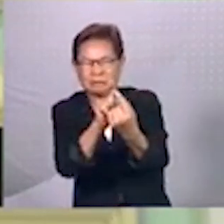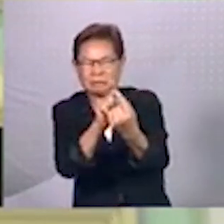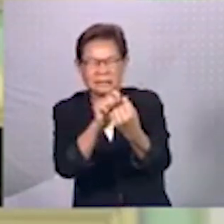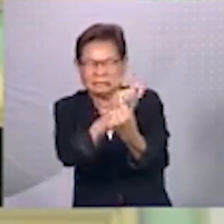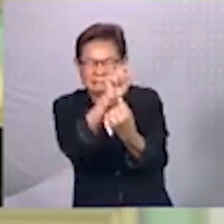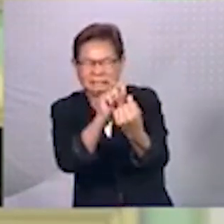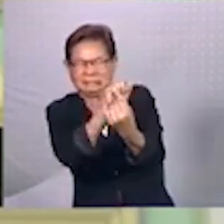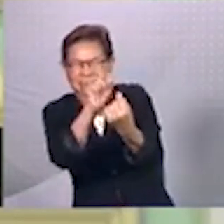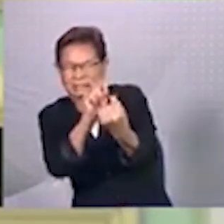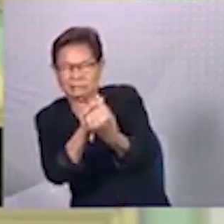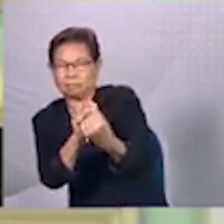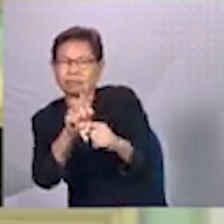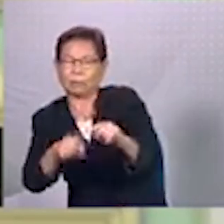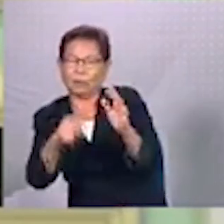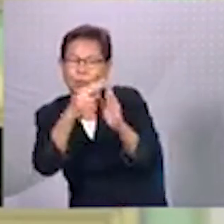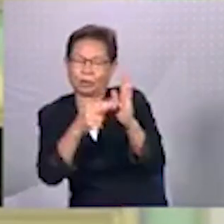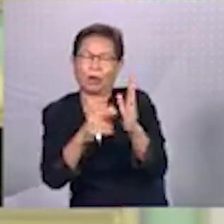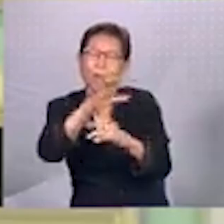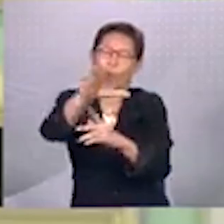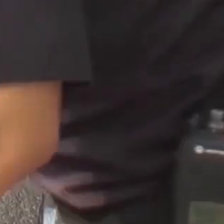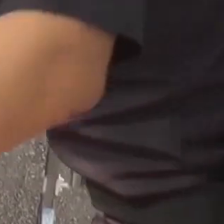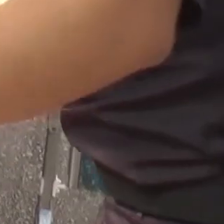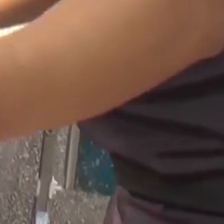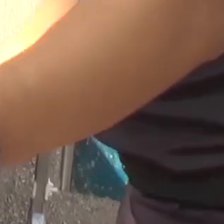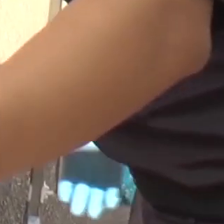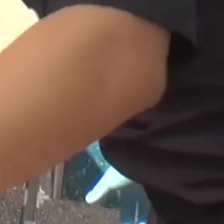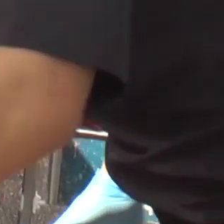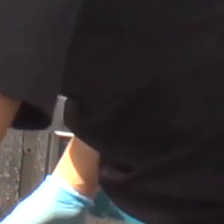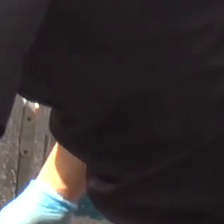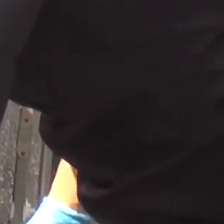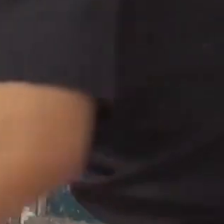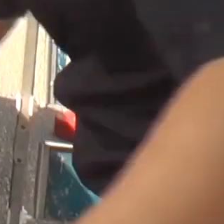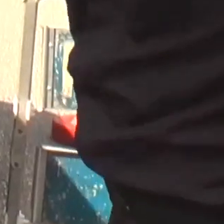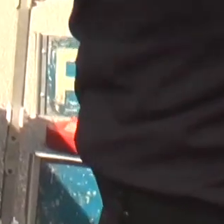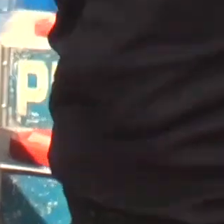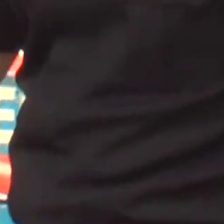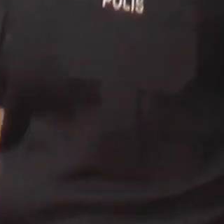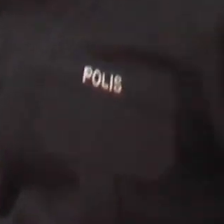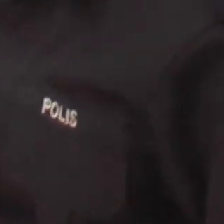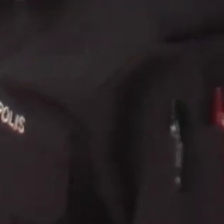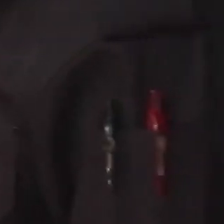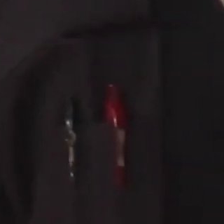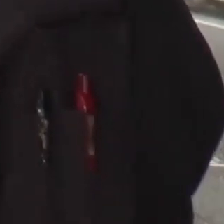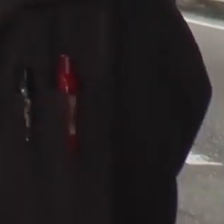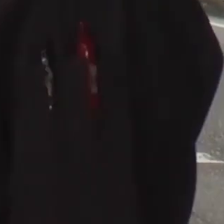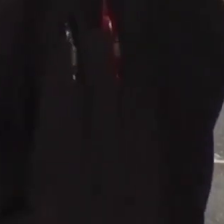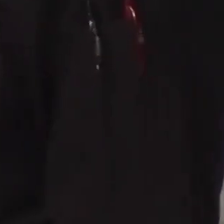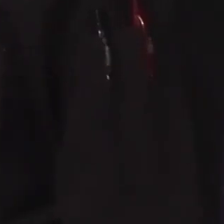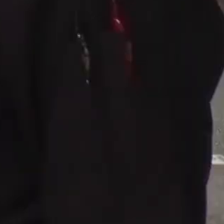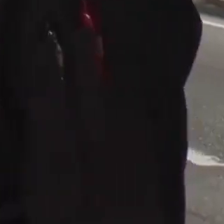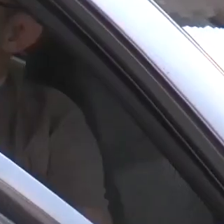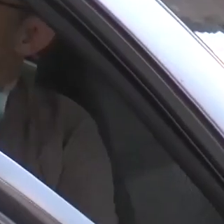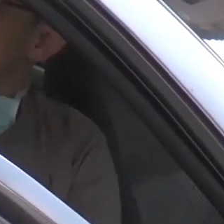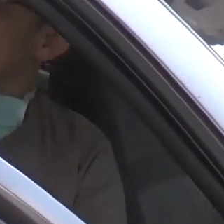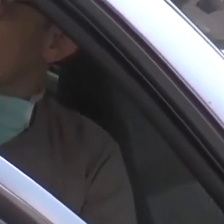detail untuk merangkumi semua individu. Jadi di dalam undang-undang ini juga dari segi